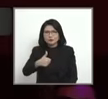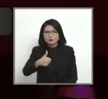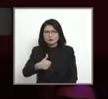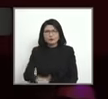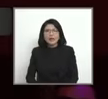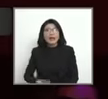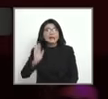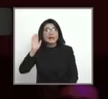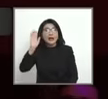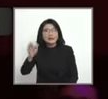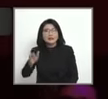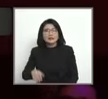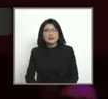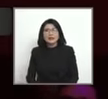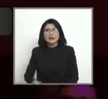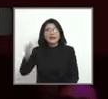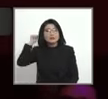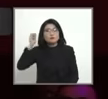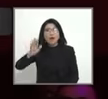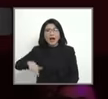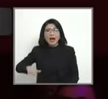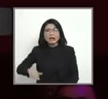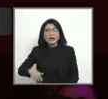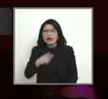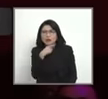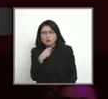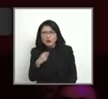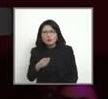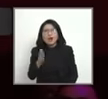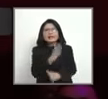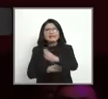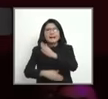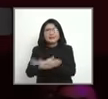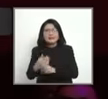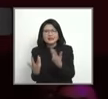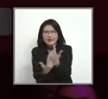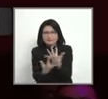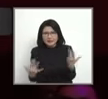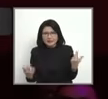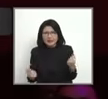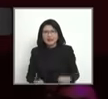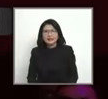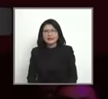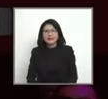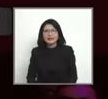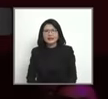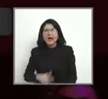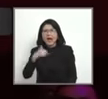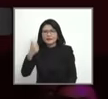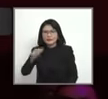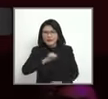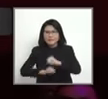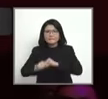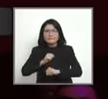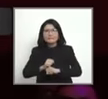ee salah satunya misal beras 10 kilo yang akan menjangkau 22 22 juta dari keluarga yang tersebar di